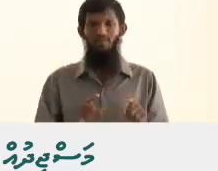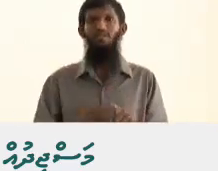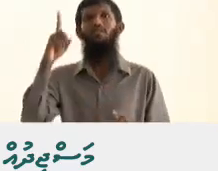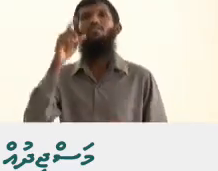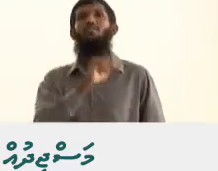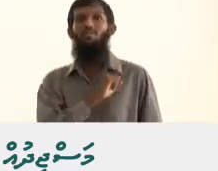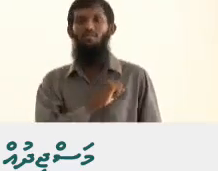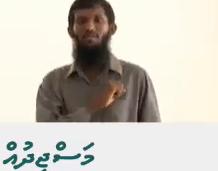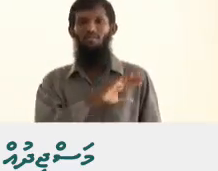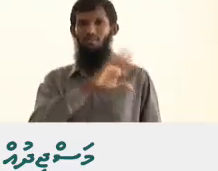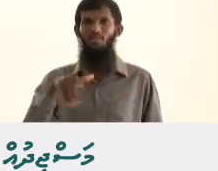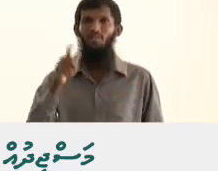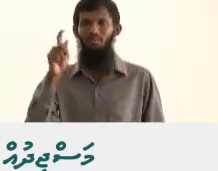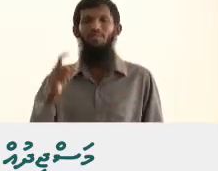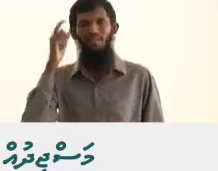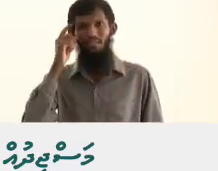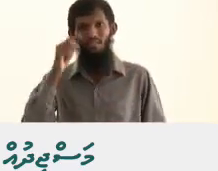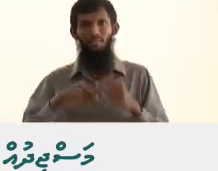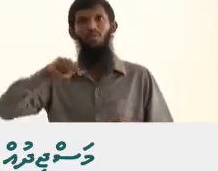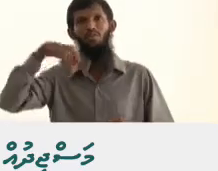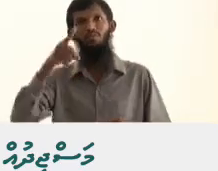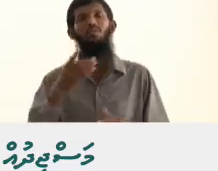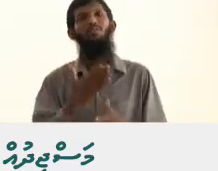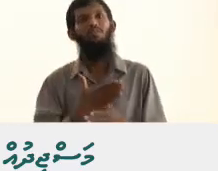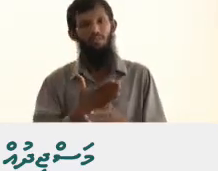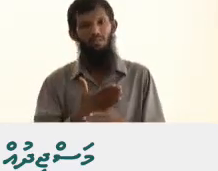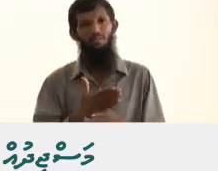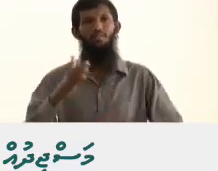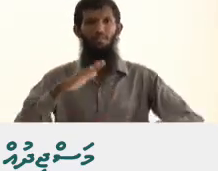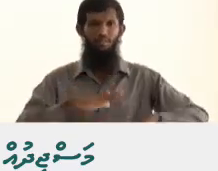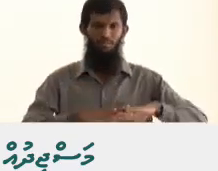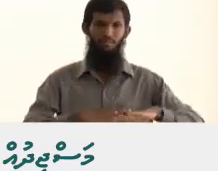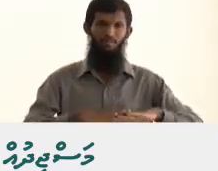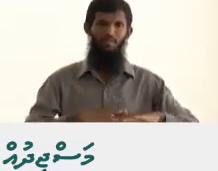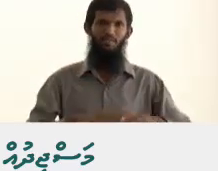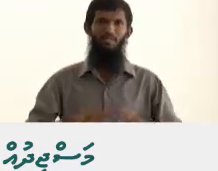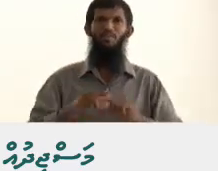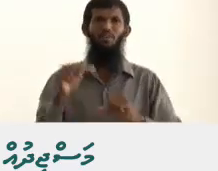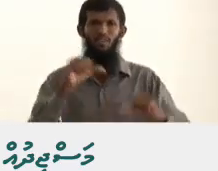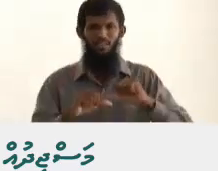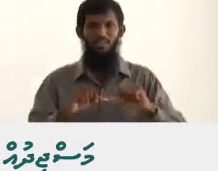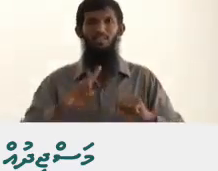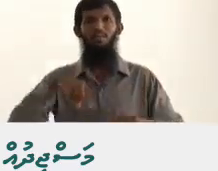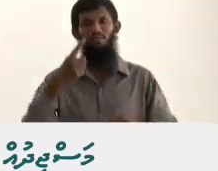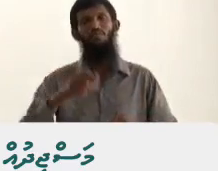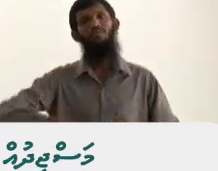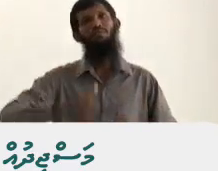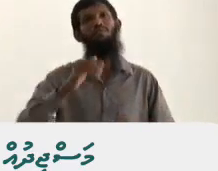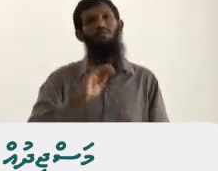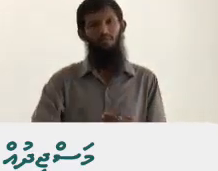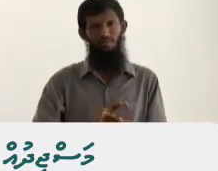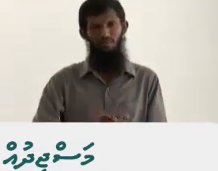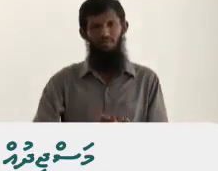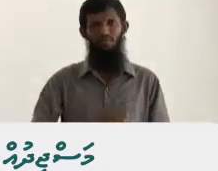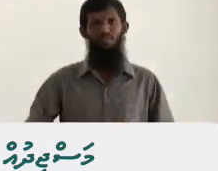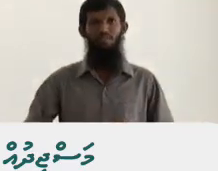damayataka iskofawa amale bala fa hushikame adi tiyaba mihun allah wa taqwa veri vashe hama kashawarun